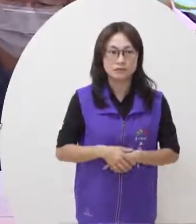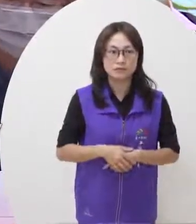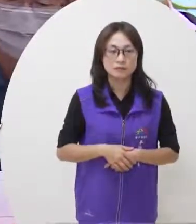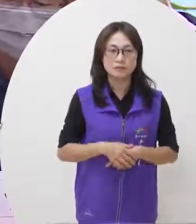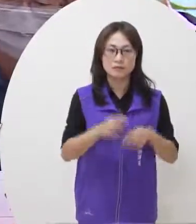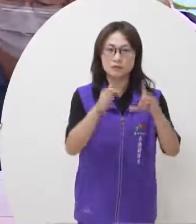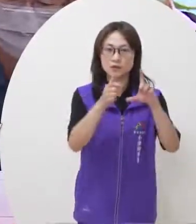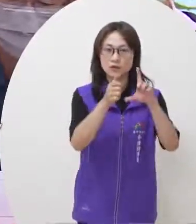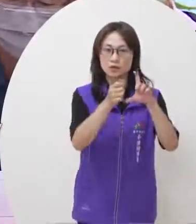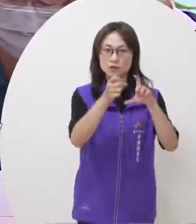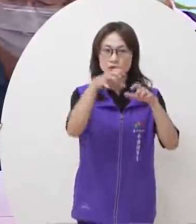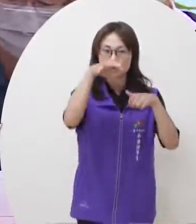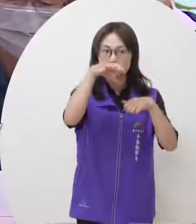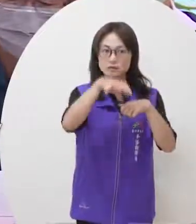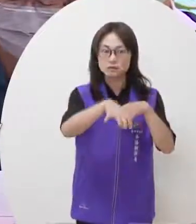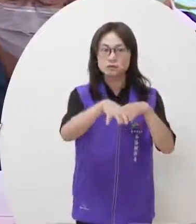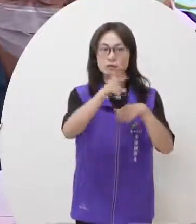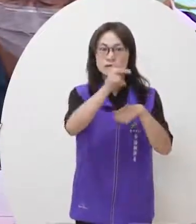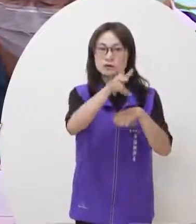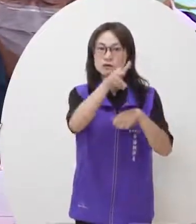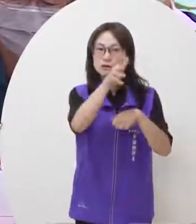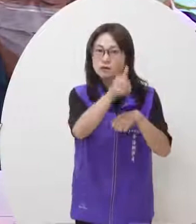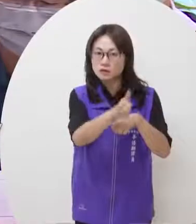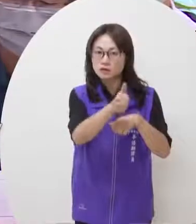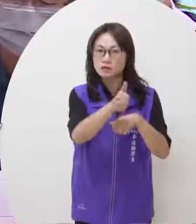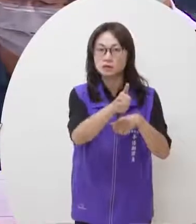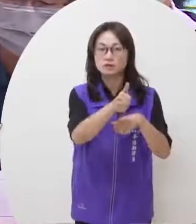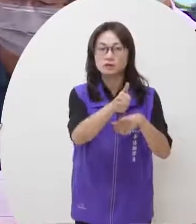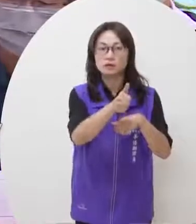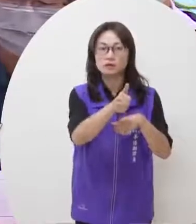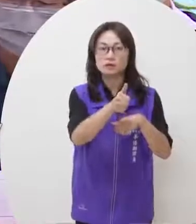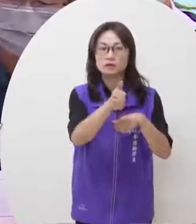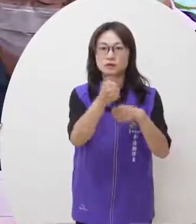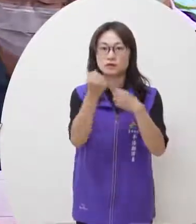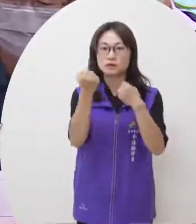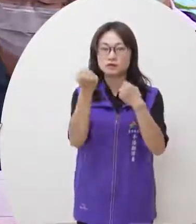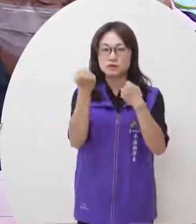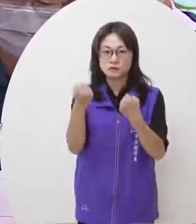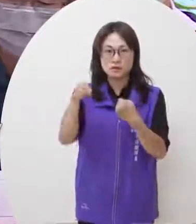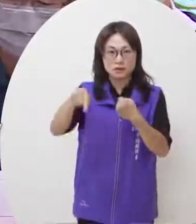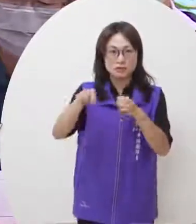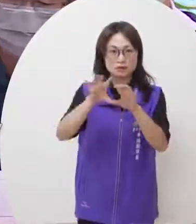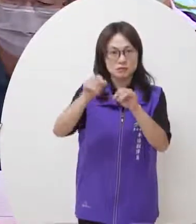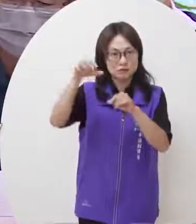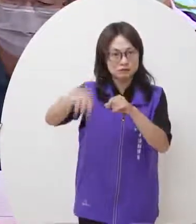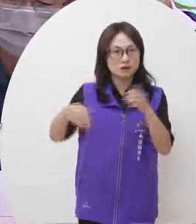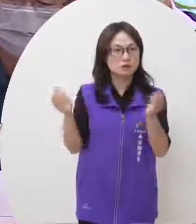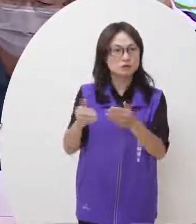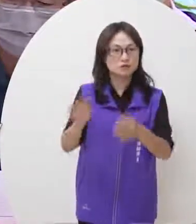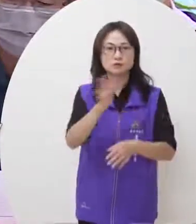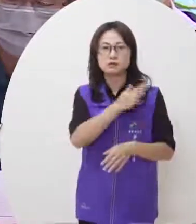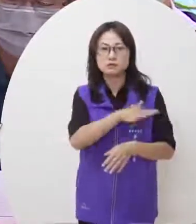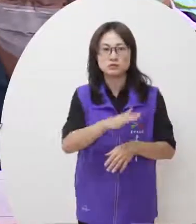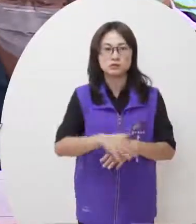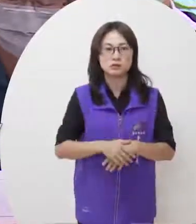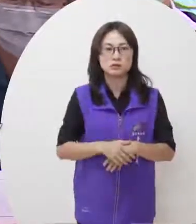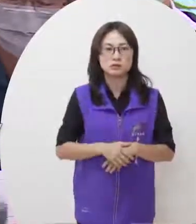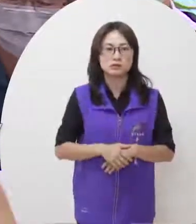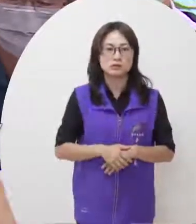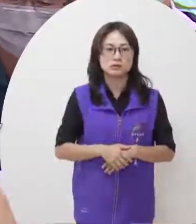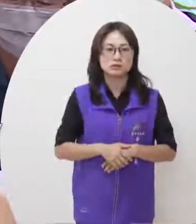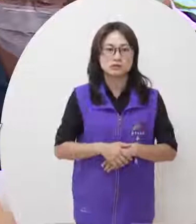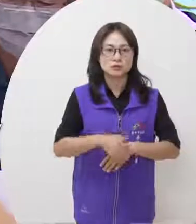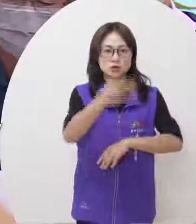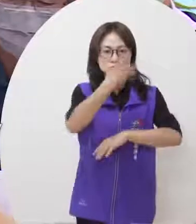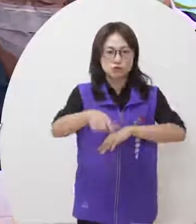的区长的一个团队吼，伫阮的地方吼，目前的建设吼，不管是担仔架啦、水沟啦